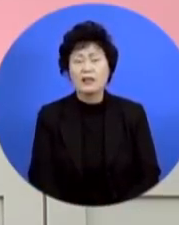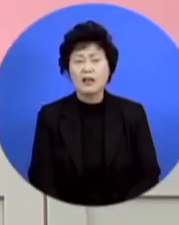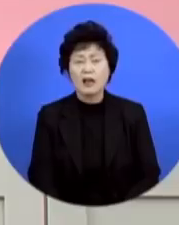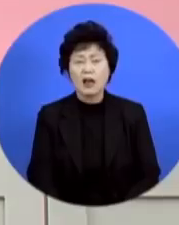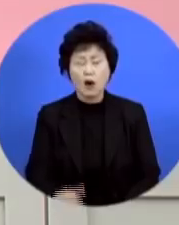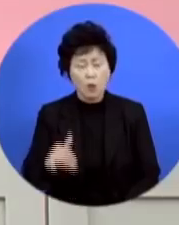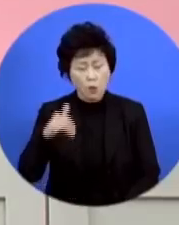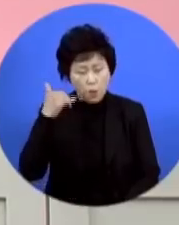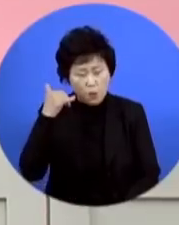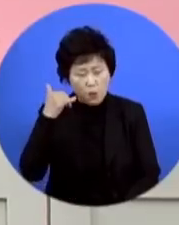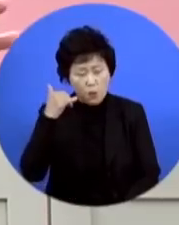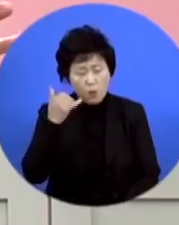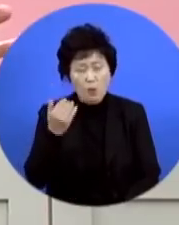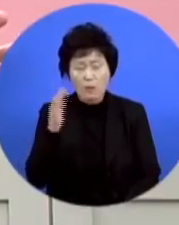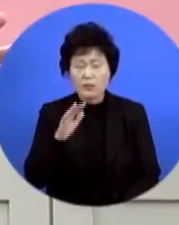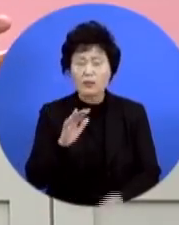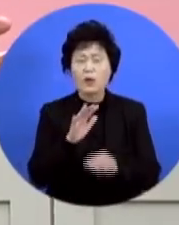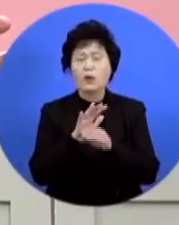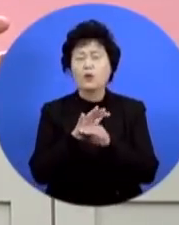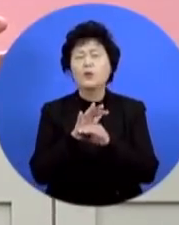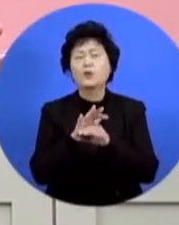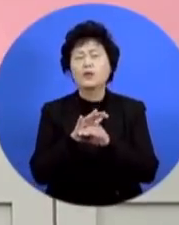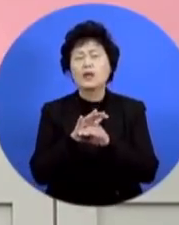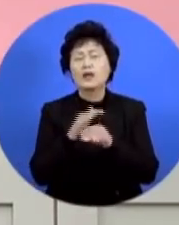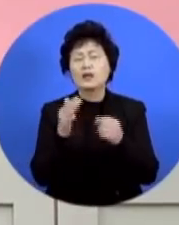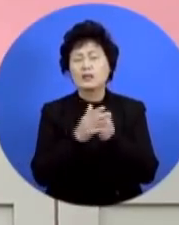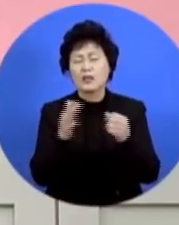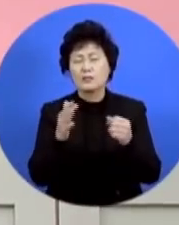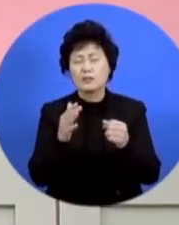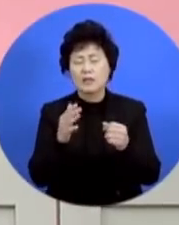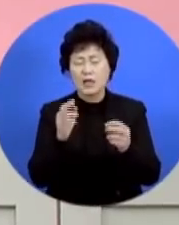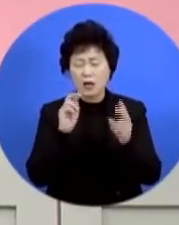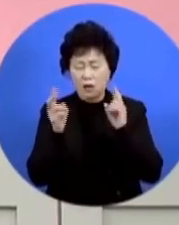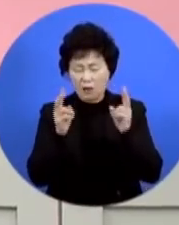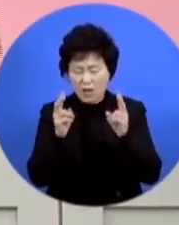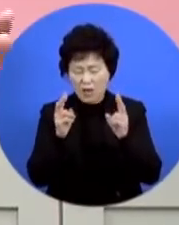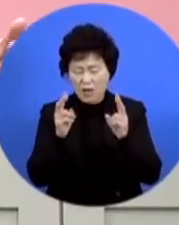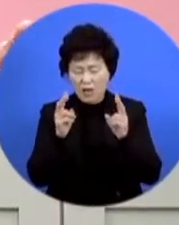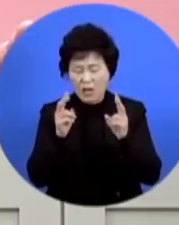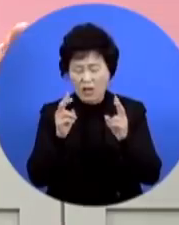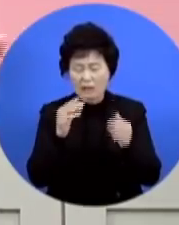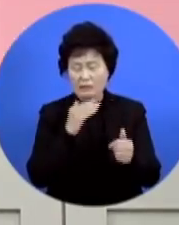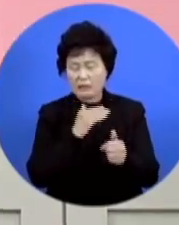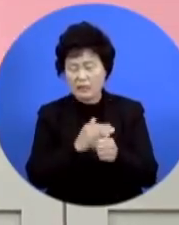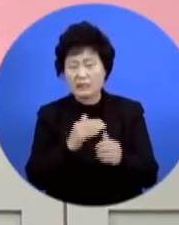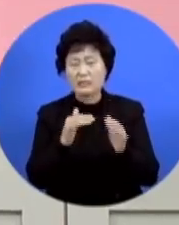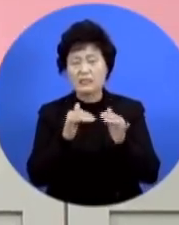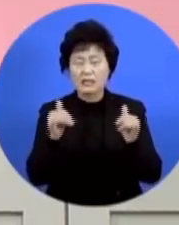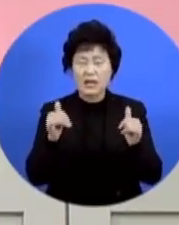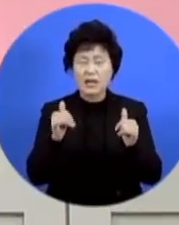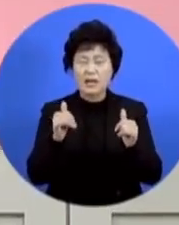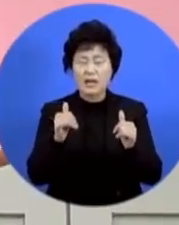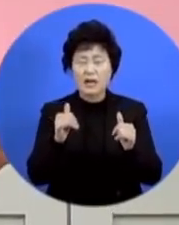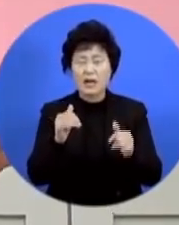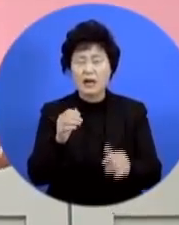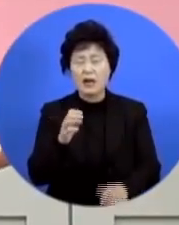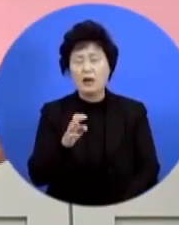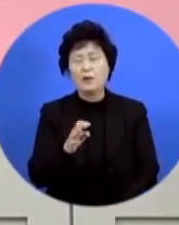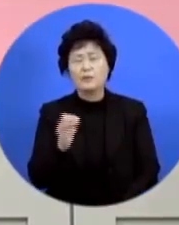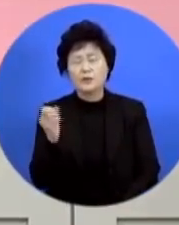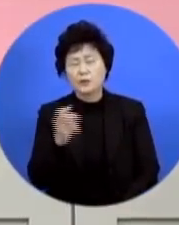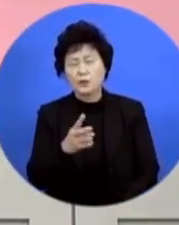보고를 봤는데 코로나로 막 직장 잃은 사람도 너무 많고 이 난리 통에 또 암 걸려가지고 그런데 신방도